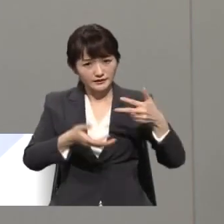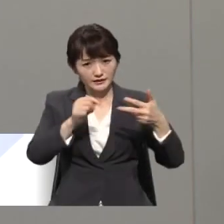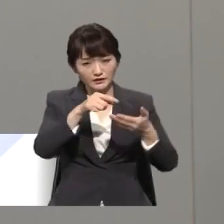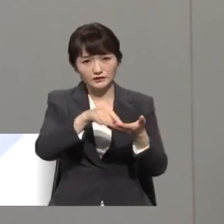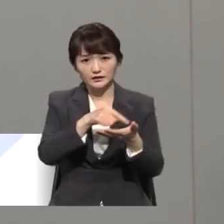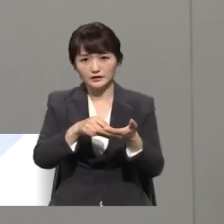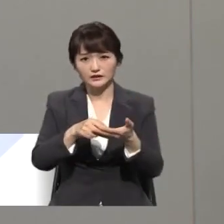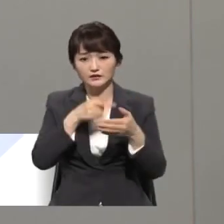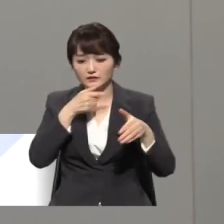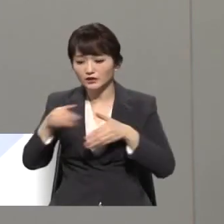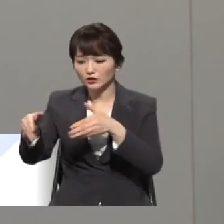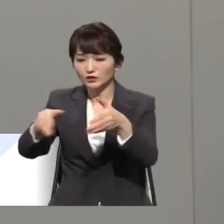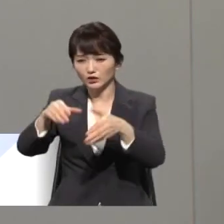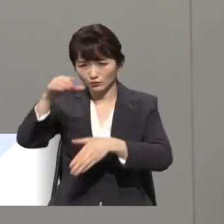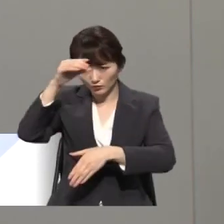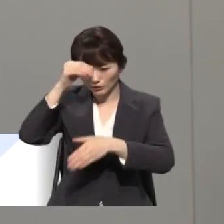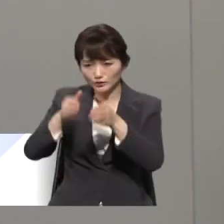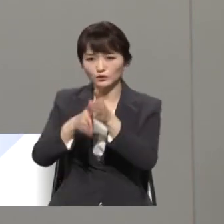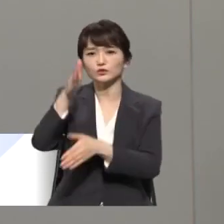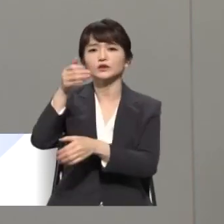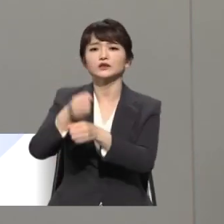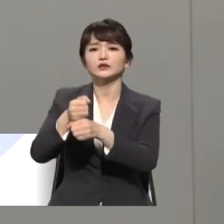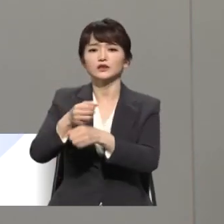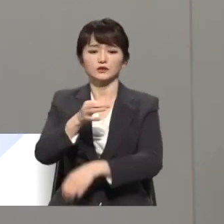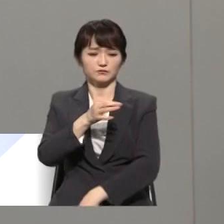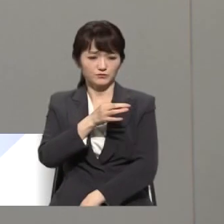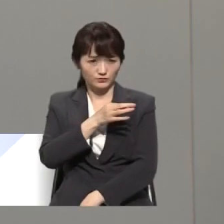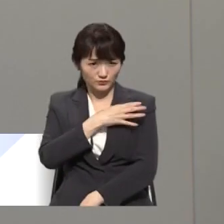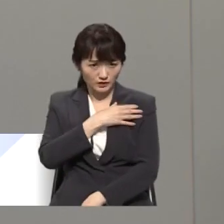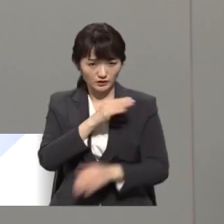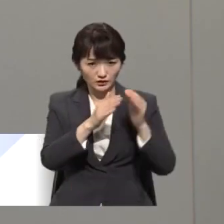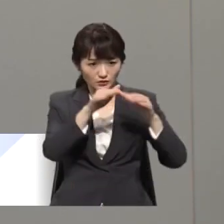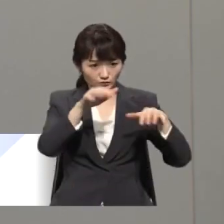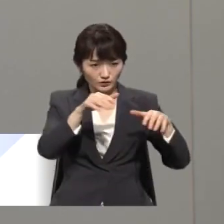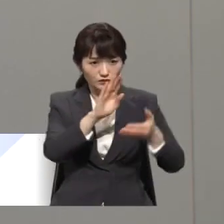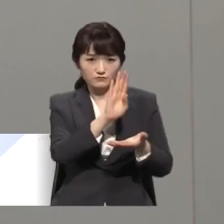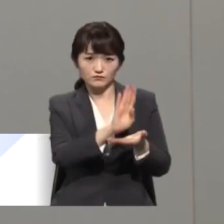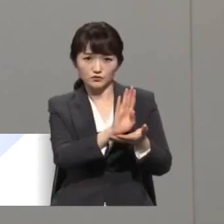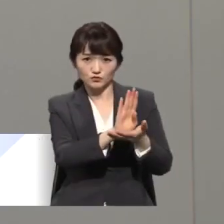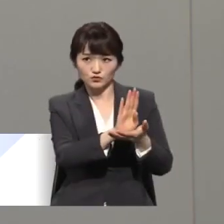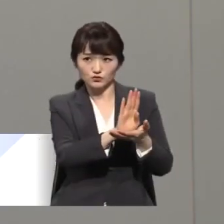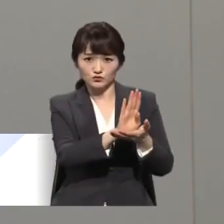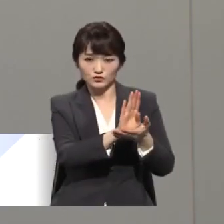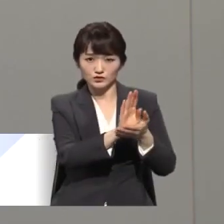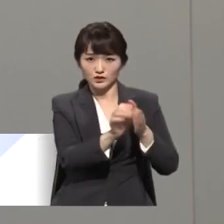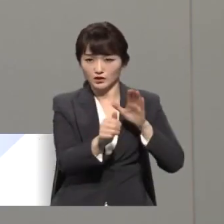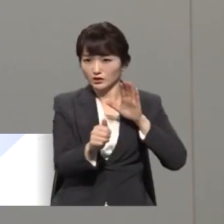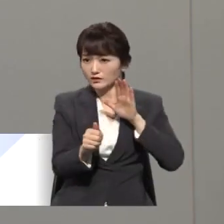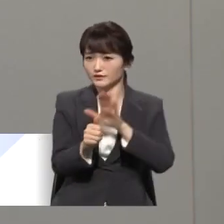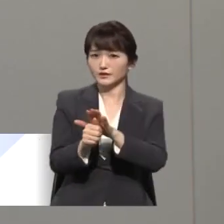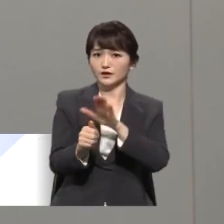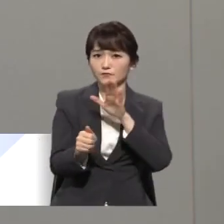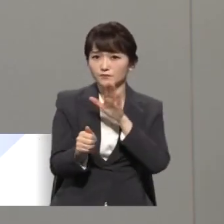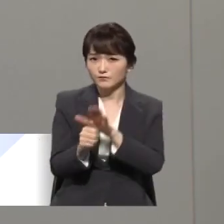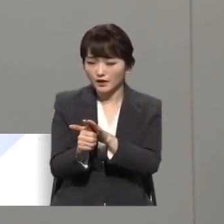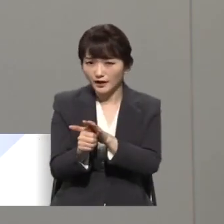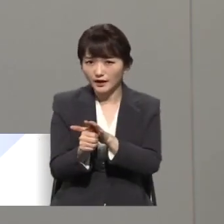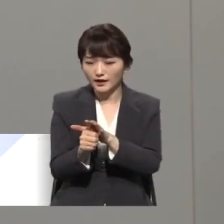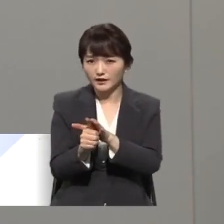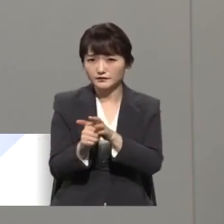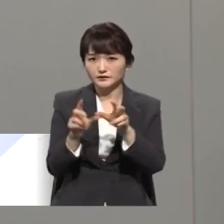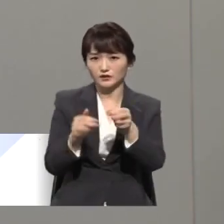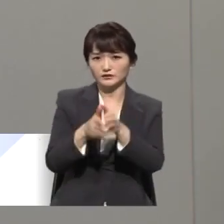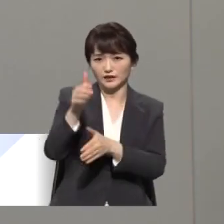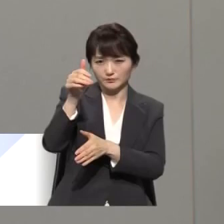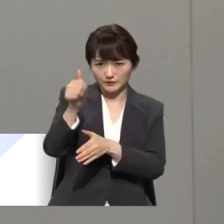모범적 인 도시를 만들어 부자동네 분당 에서도 압도적 지지를 받아 재산의 성공한 성남시장 이재명